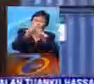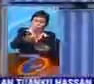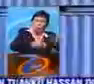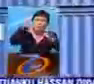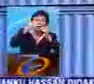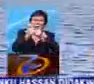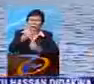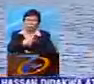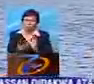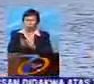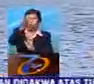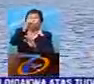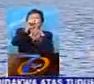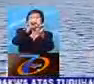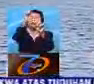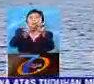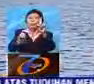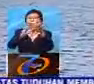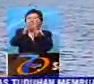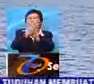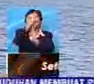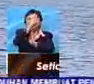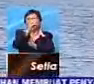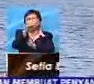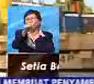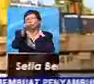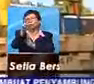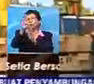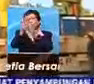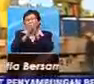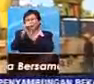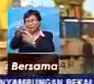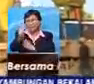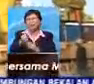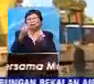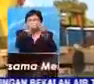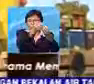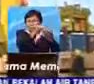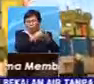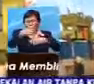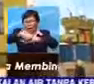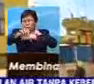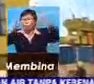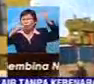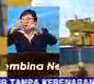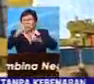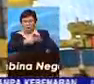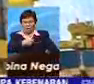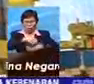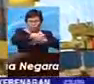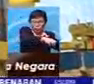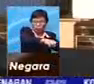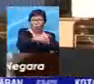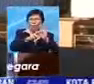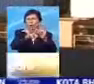Malaysia Indonesia meningkat 1% menjadi r0.2 bilion daripada jumlah itu eksport Malaysia ke Indonesia